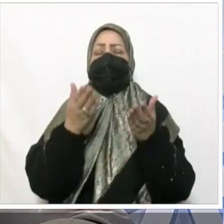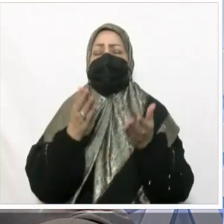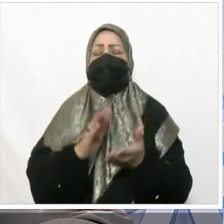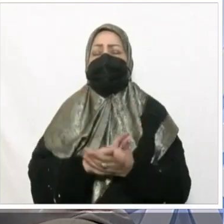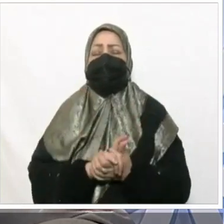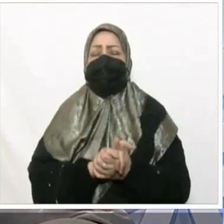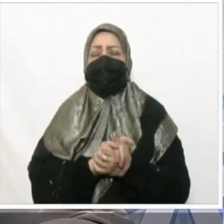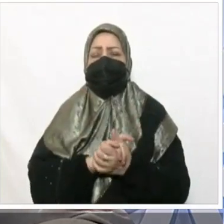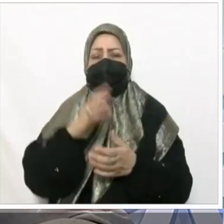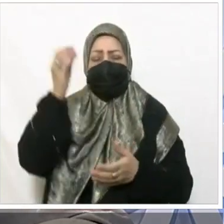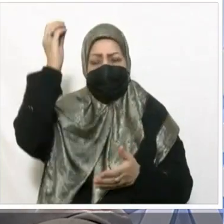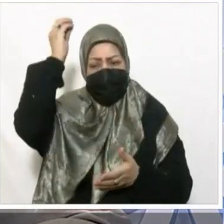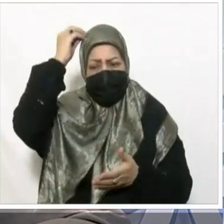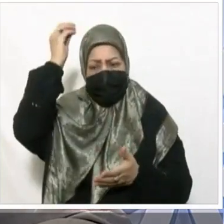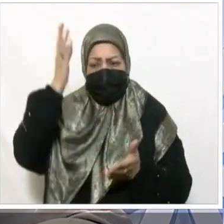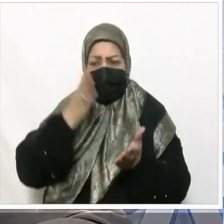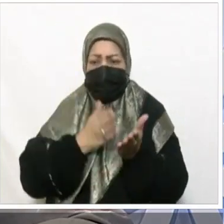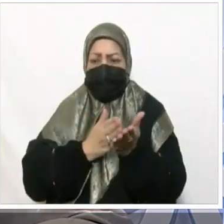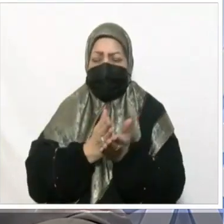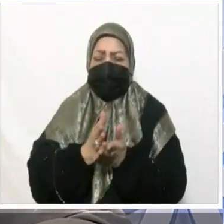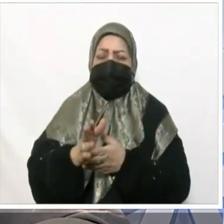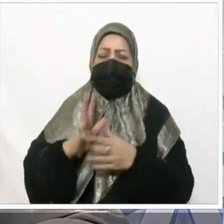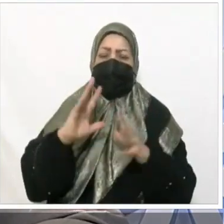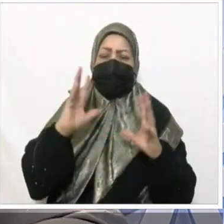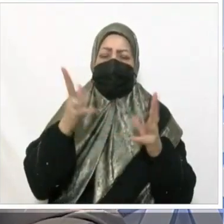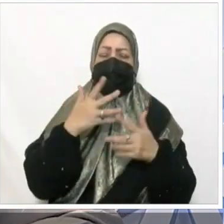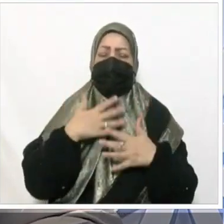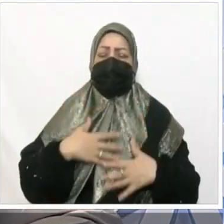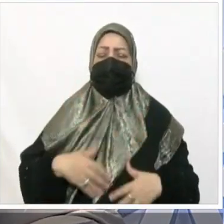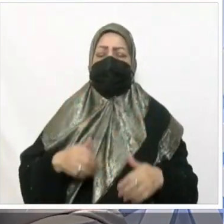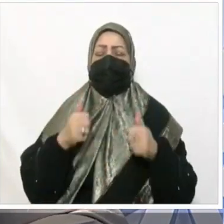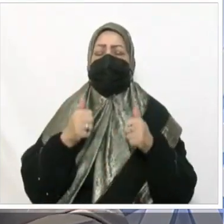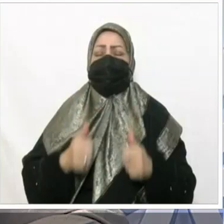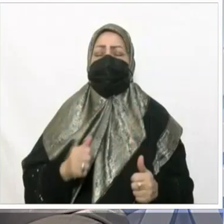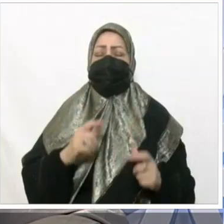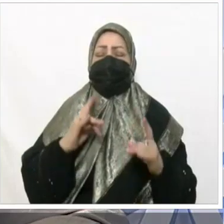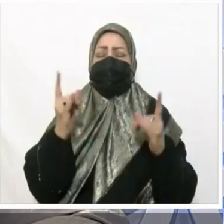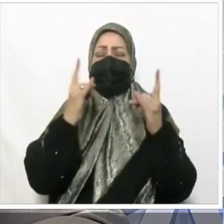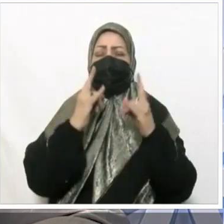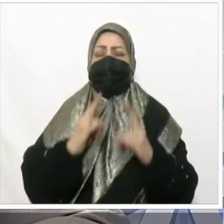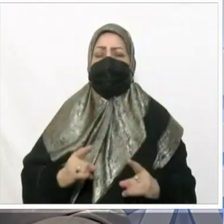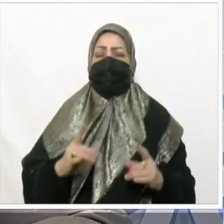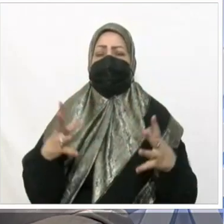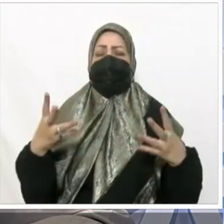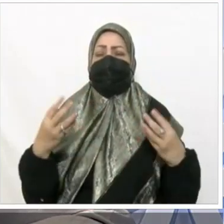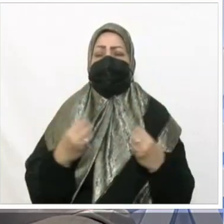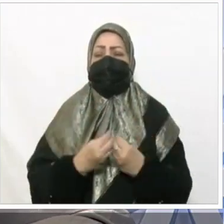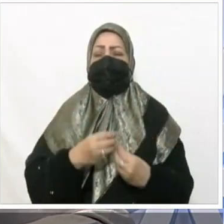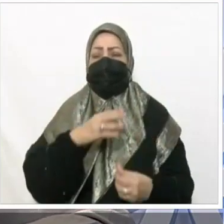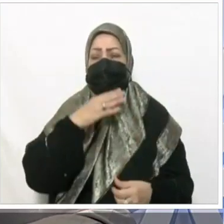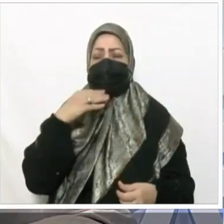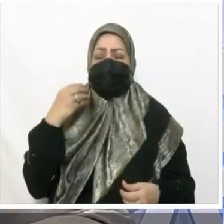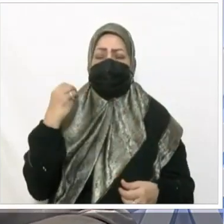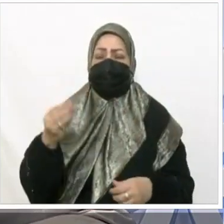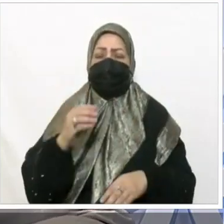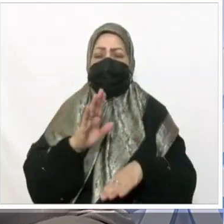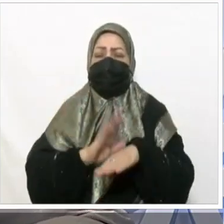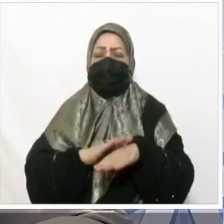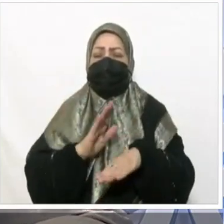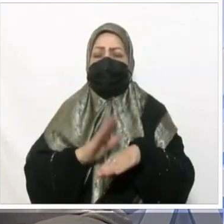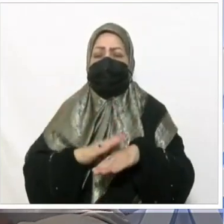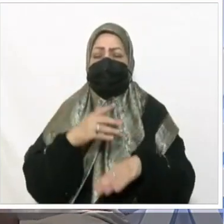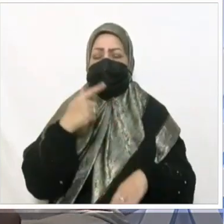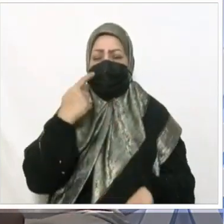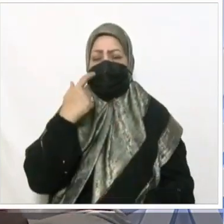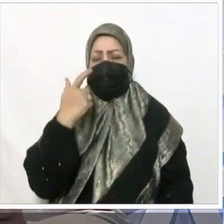هيئته، تجي تقول والله يا شيخ بنسألك. وهذه للأسف يعني عامة الناس أصبح يشتكي منها حتى أئمة الأوقات، مش كل راهم من